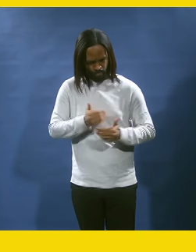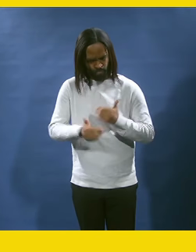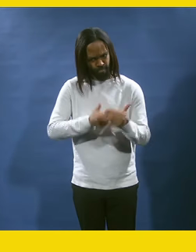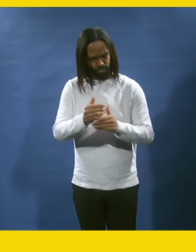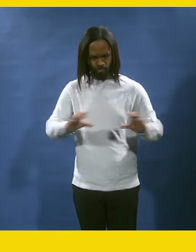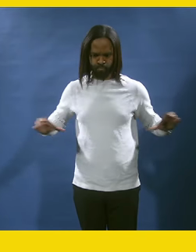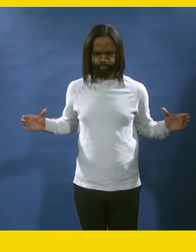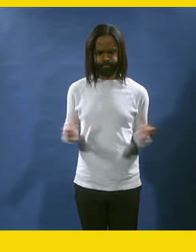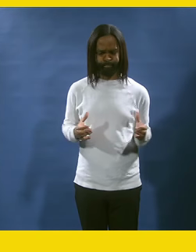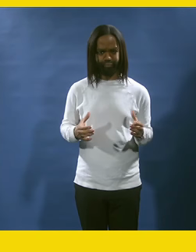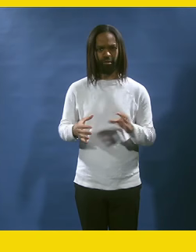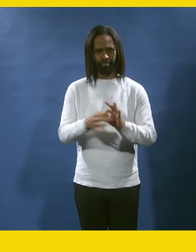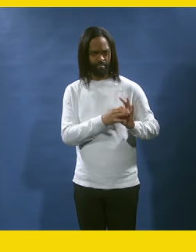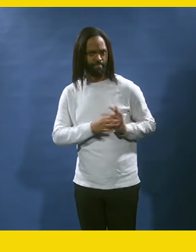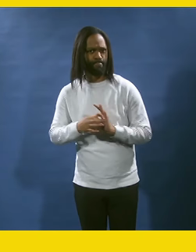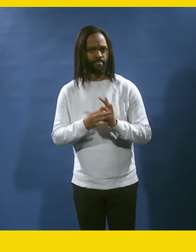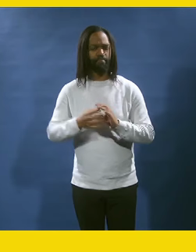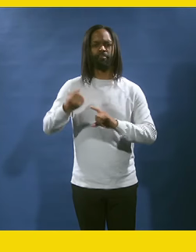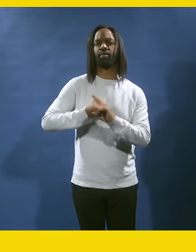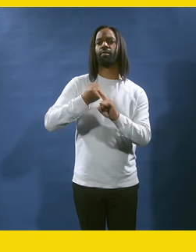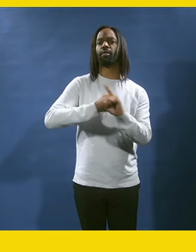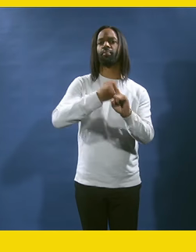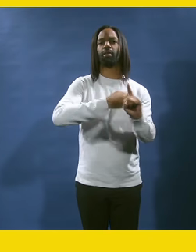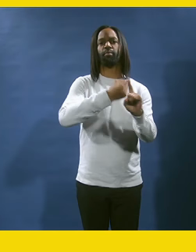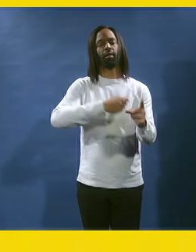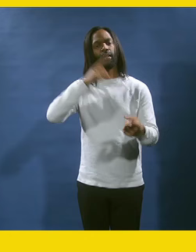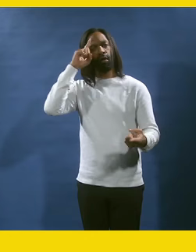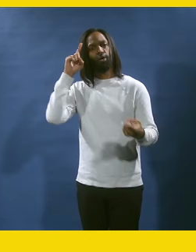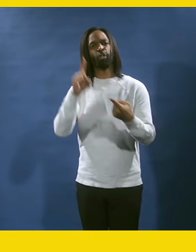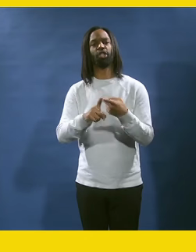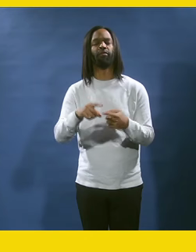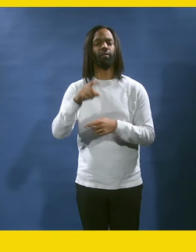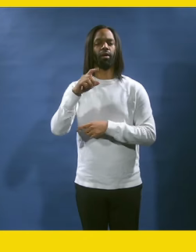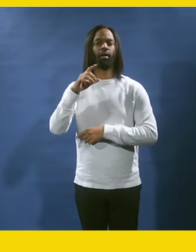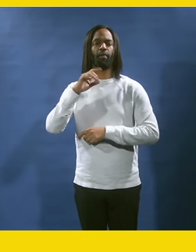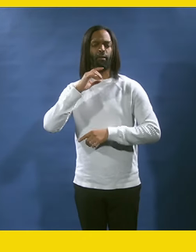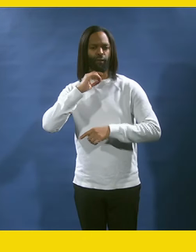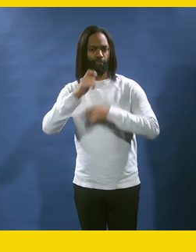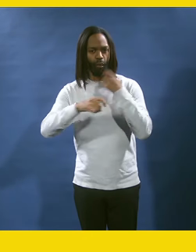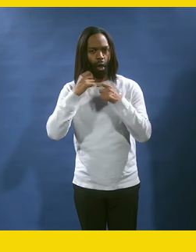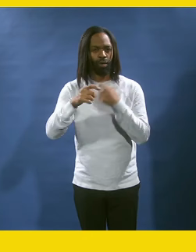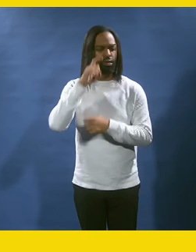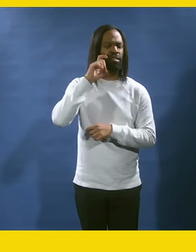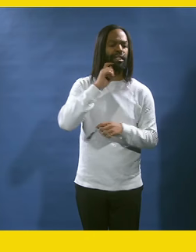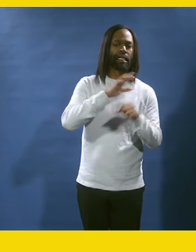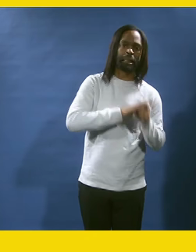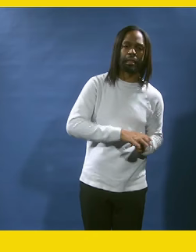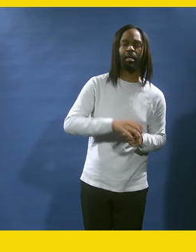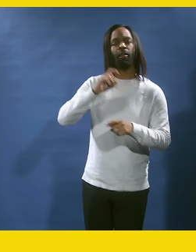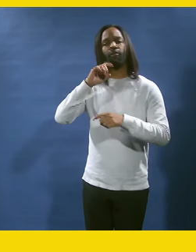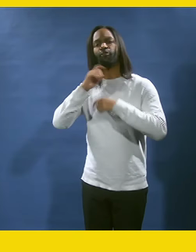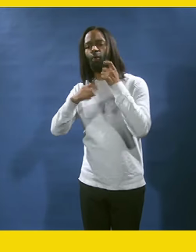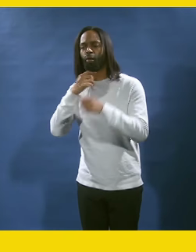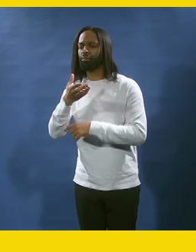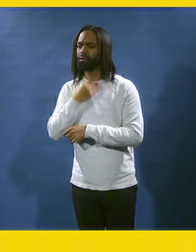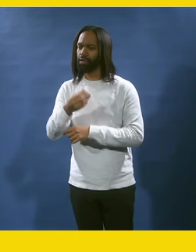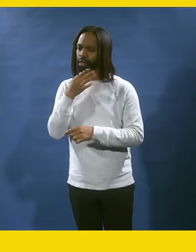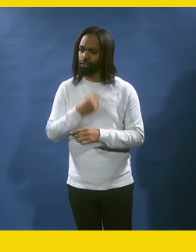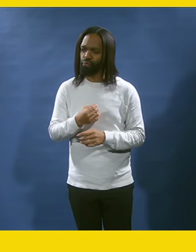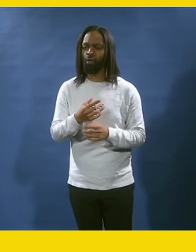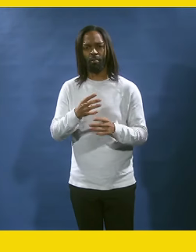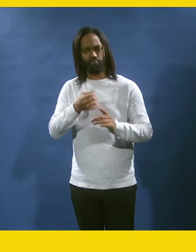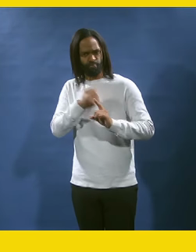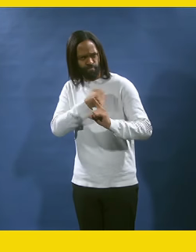forces, de nous fédérer pour faire reculer les violences sexistes et sexuelles, pour faire de Strasbourg une ville refuge, une